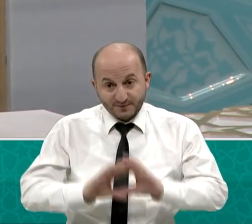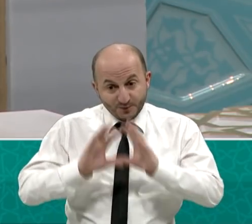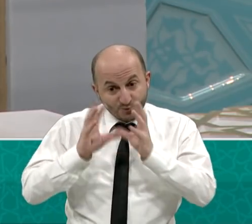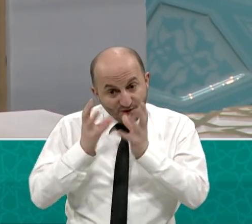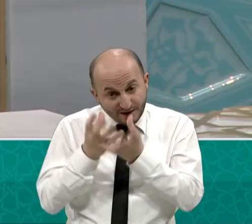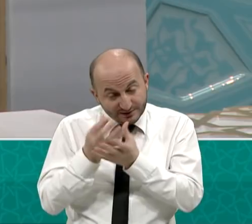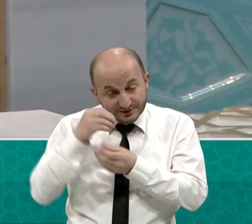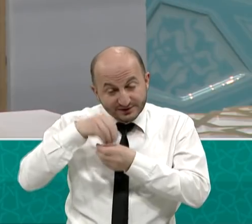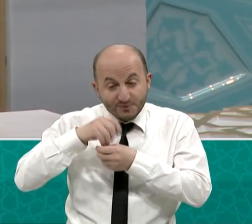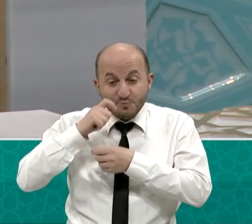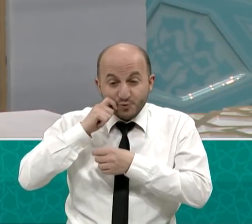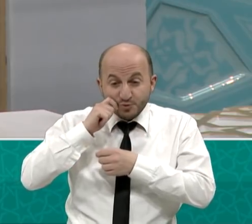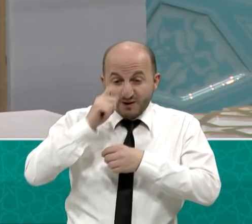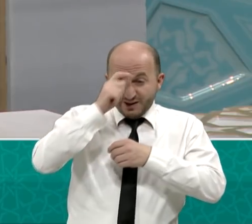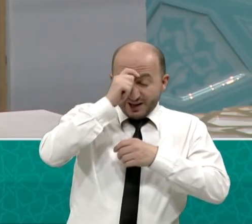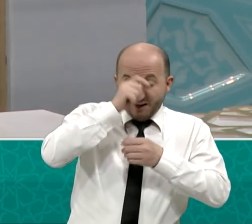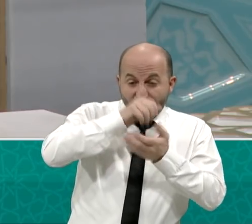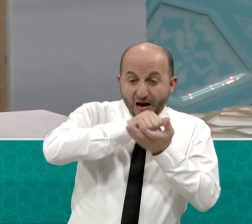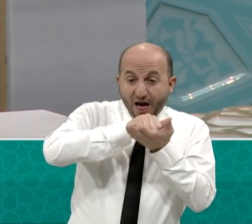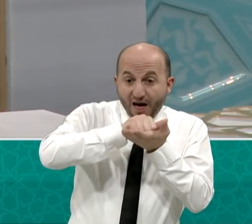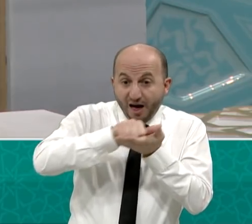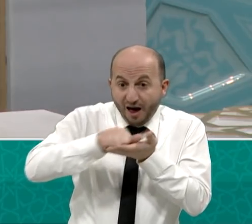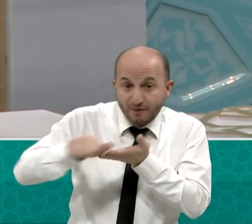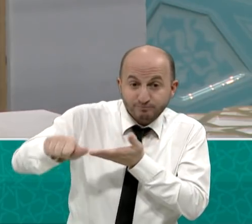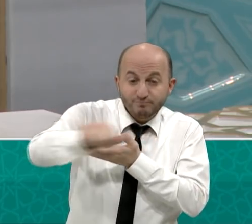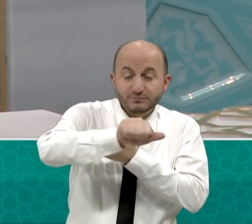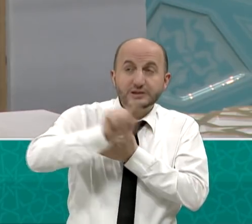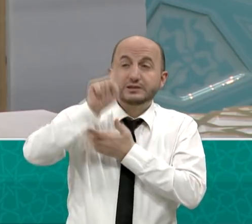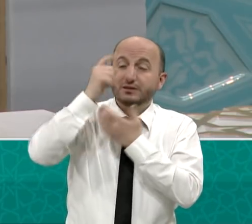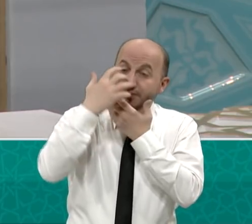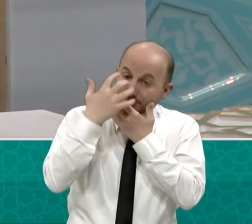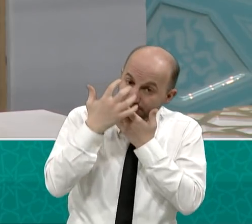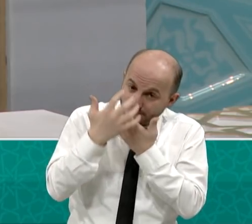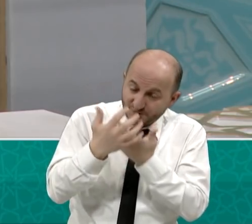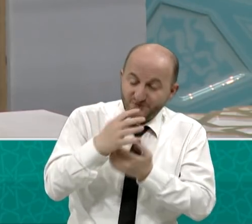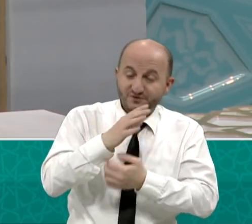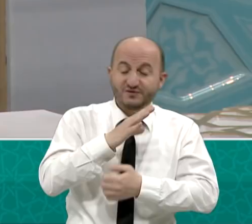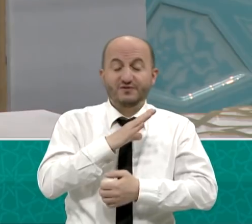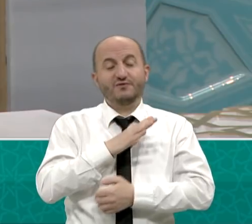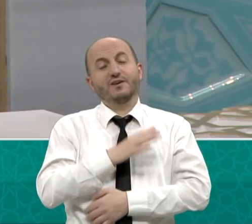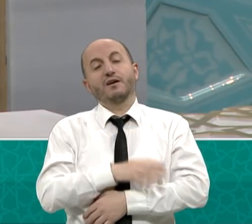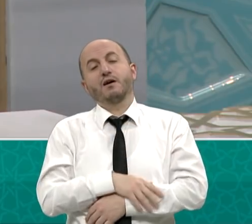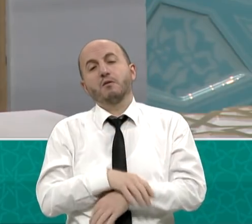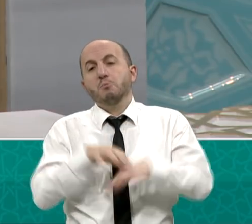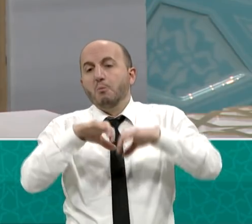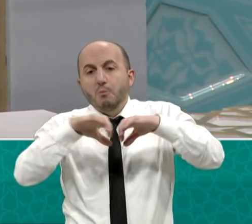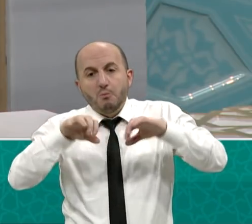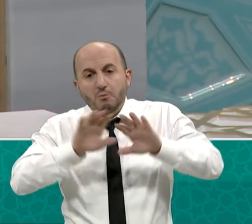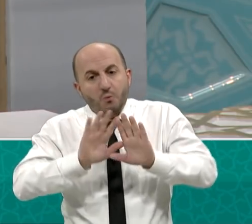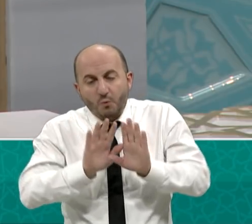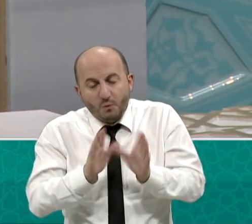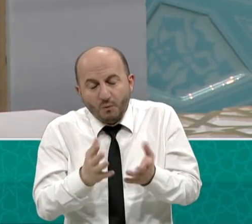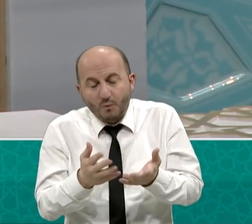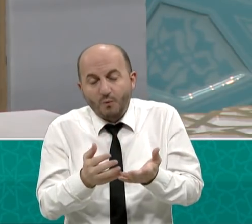kafir herkese rahmetiyle muamele etmiş olmasına baktığımız zaman onun rahmetinin şumullülüğünü orada